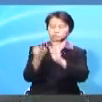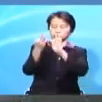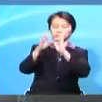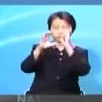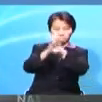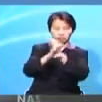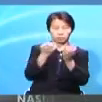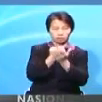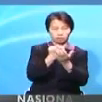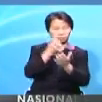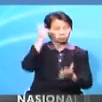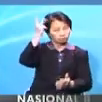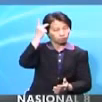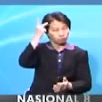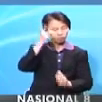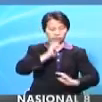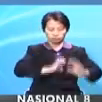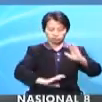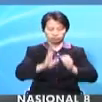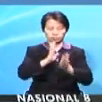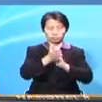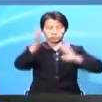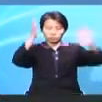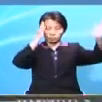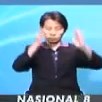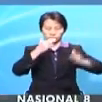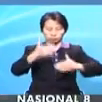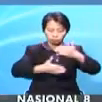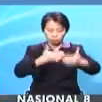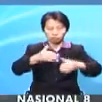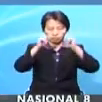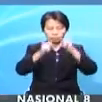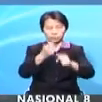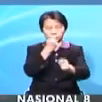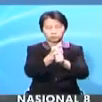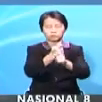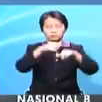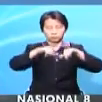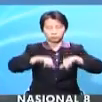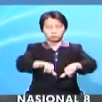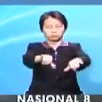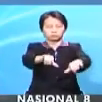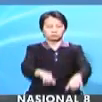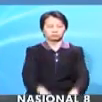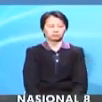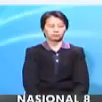cobaan ekonomi dan politik cita-cita untuk menjadikan misi negara maju akan tetap diteruskan